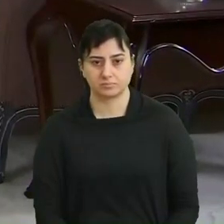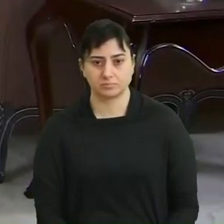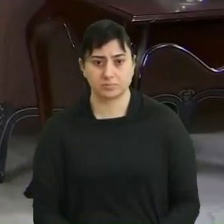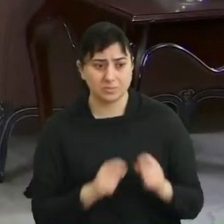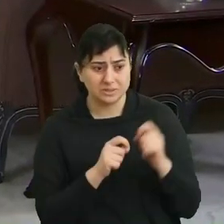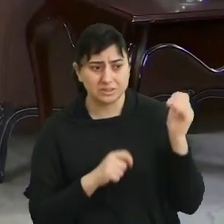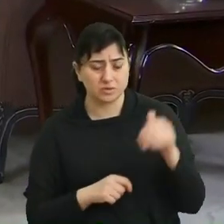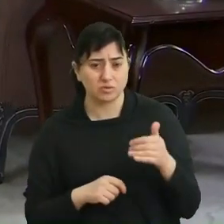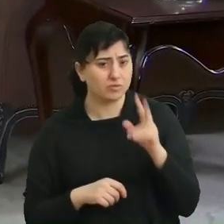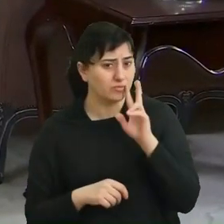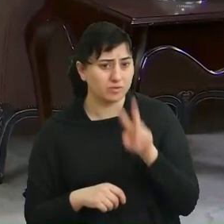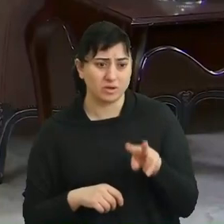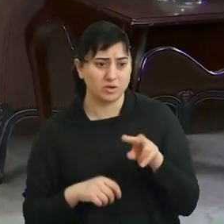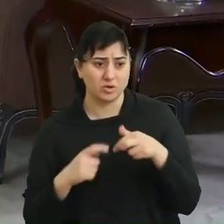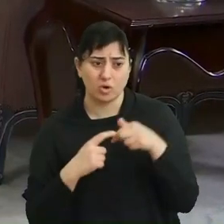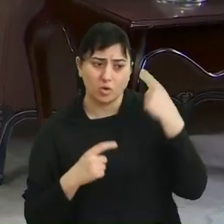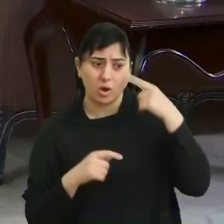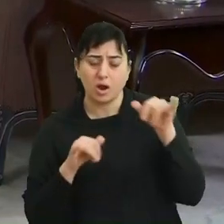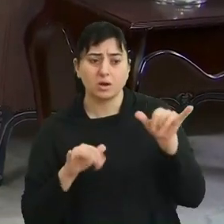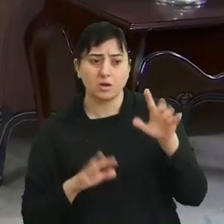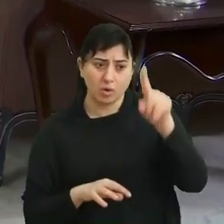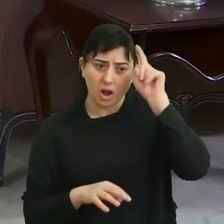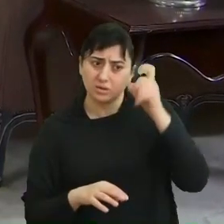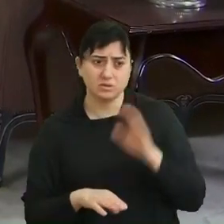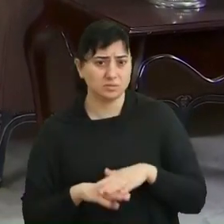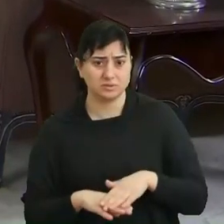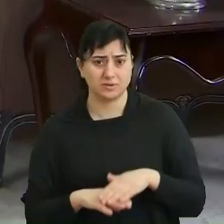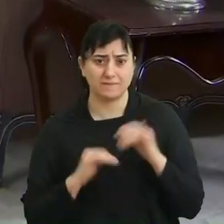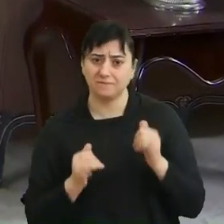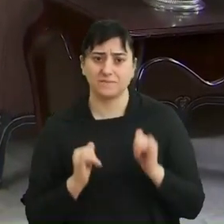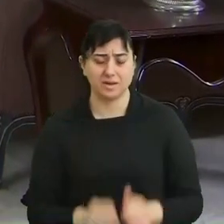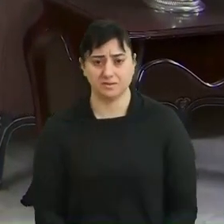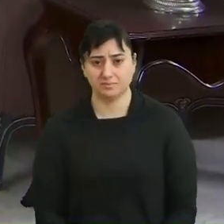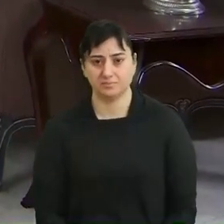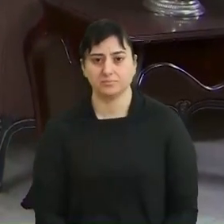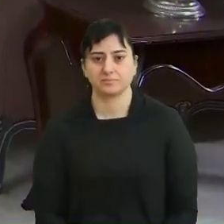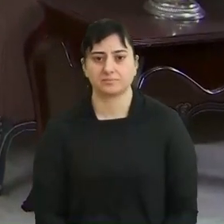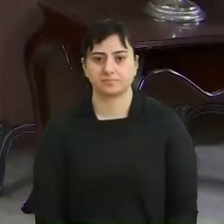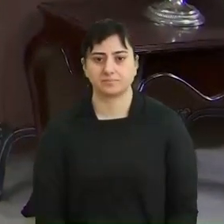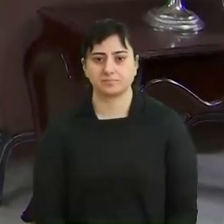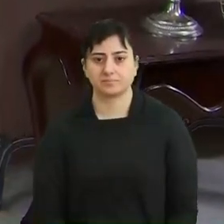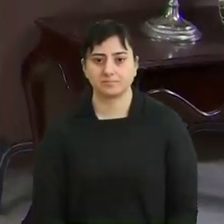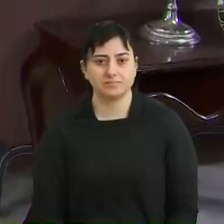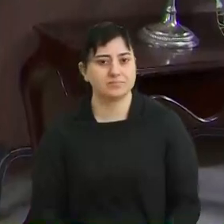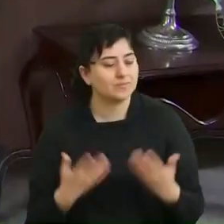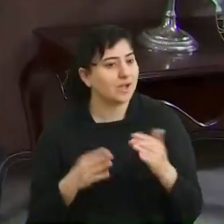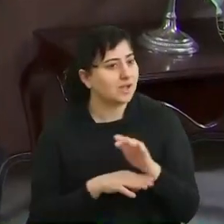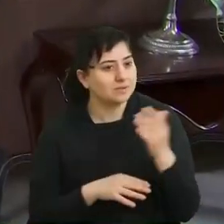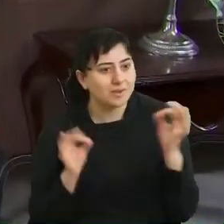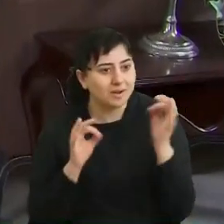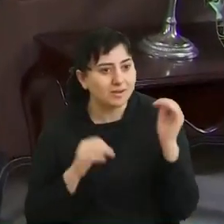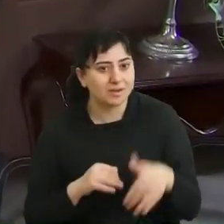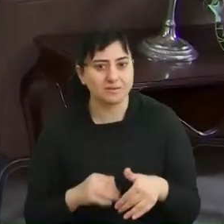Biricik geliyor. Vallahi o rüyama benzemez ha. Aklı başındadır. Fena benzetecek seni. Hayırdır hayatım,